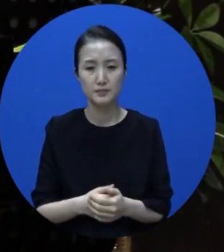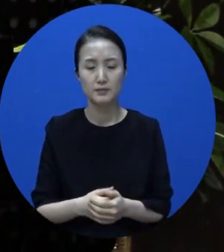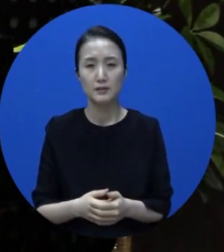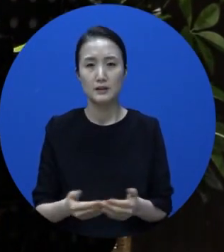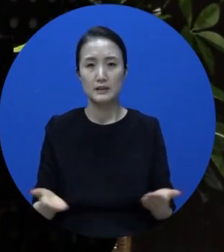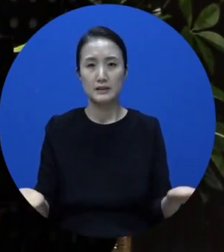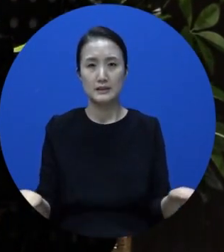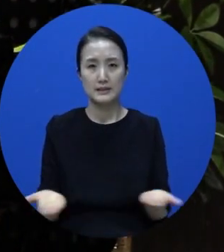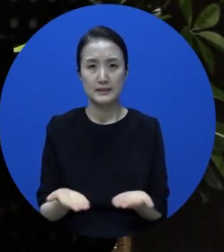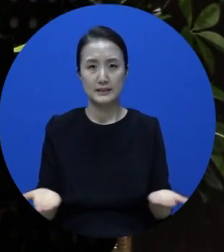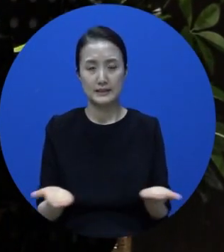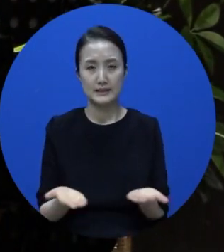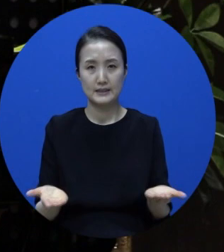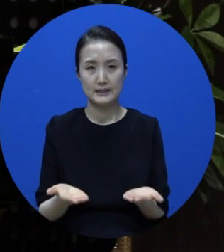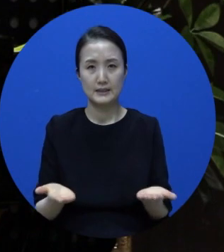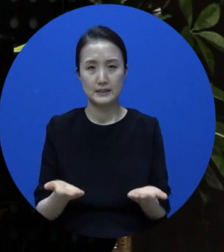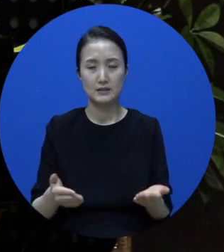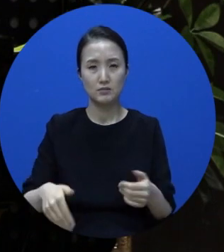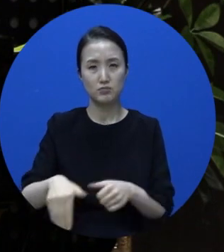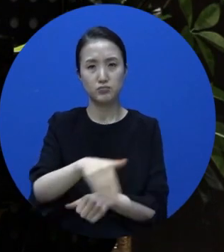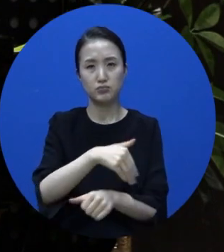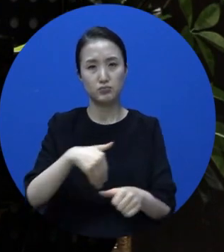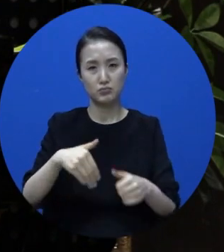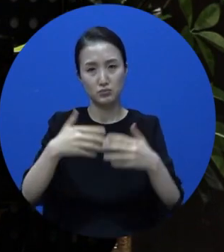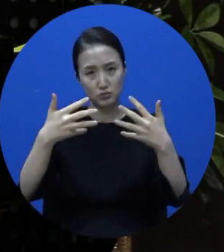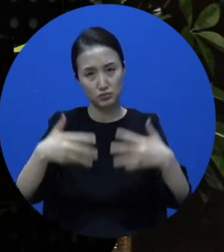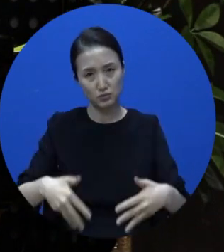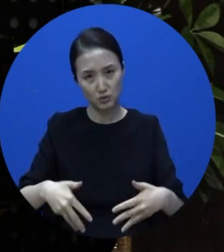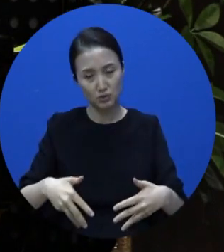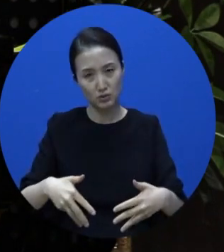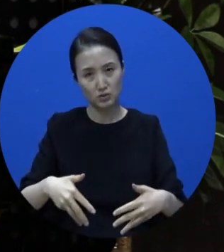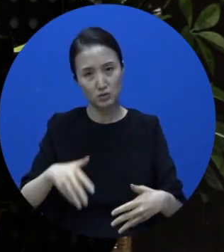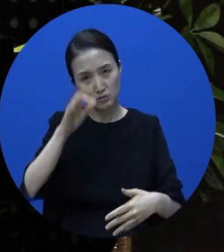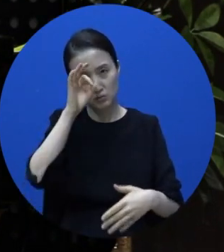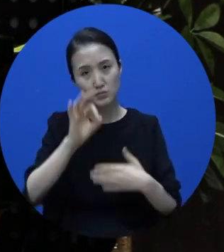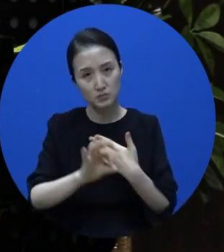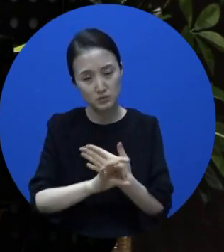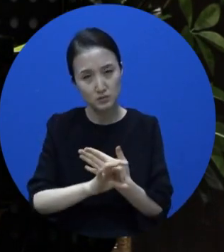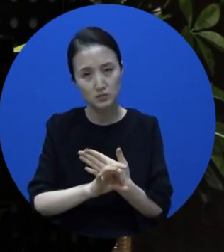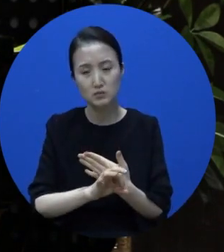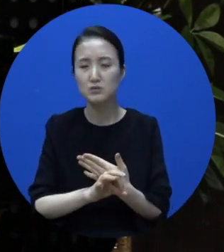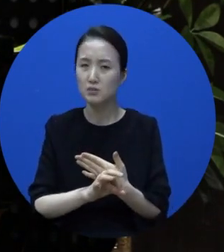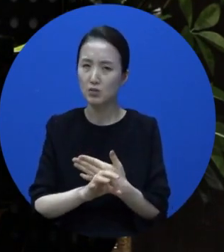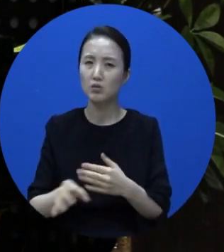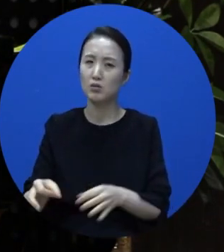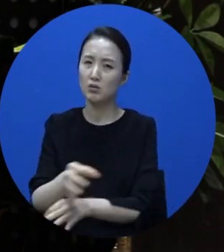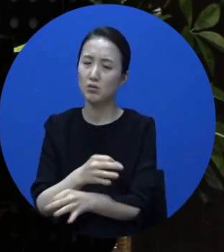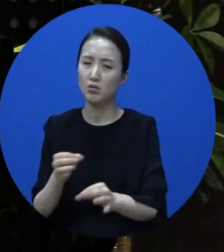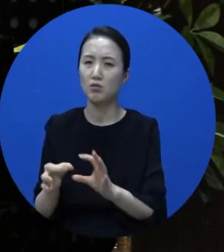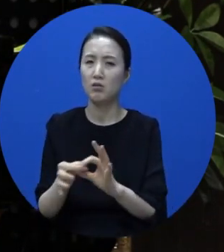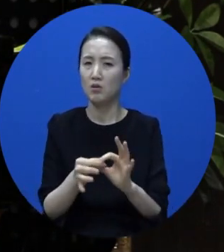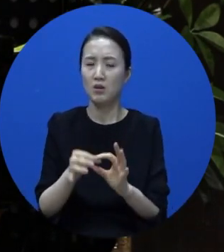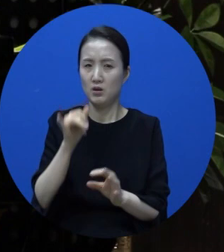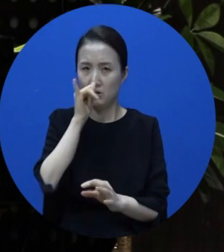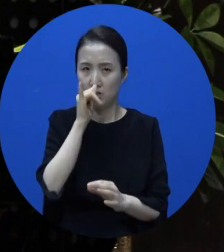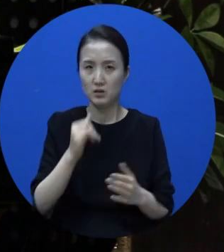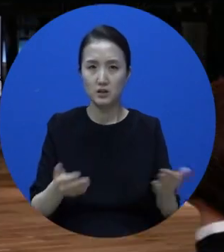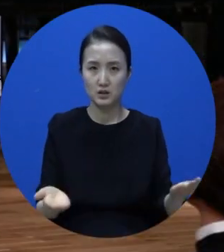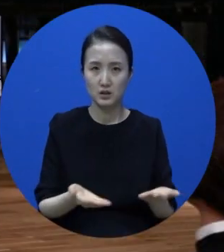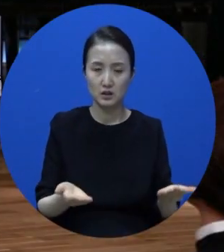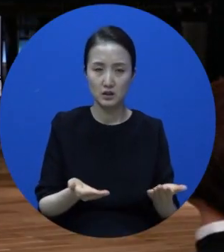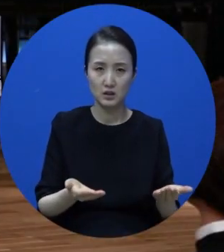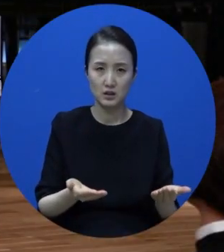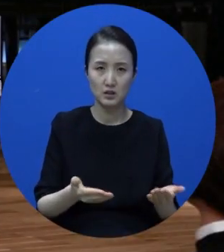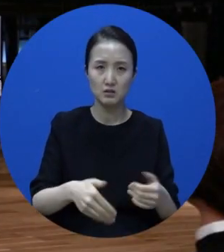있어요 근로조건 개선 은 일자리의 양이라는 정책기조 어 두 마리와 토끼 같다